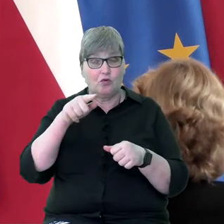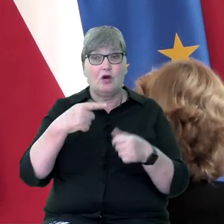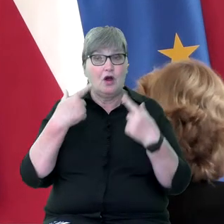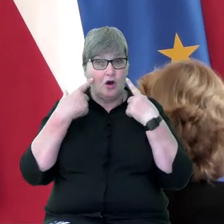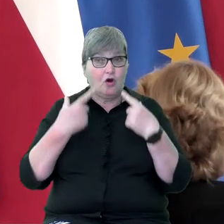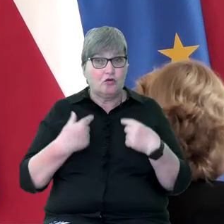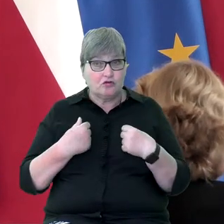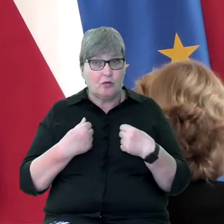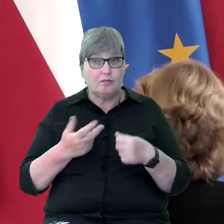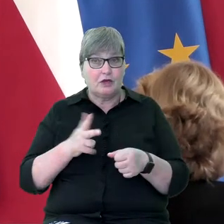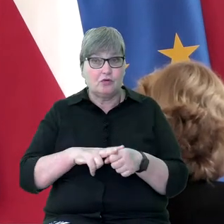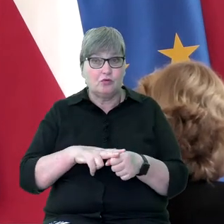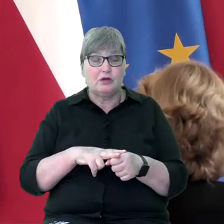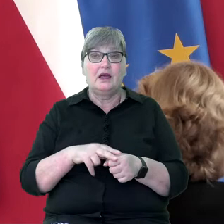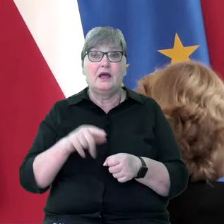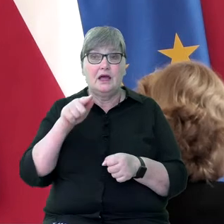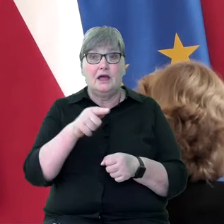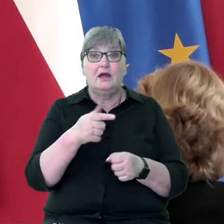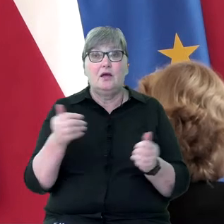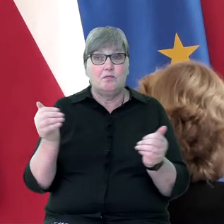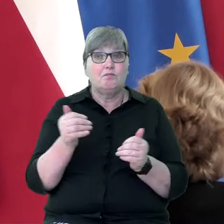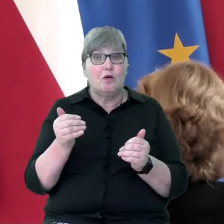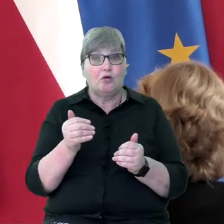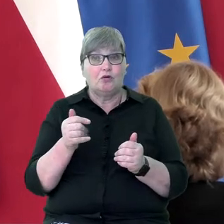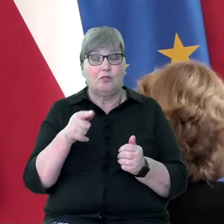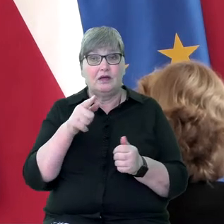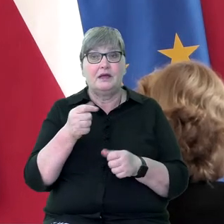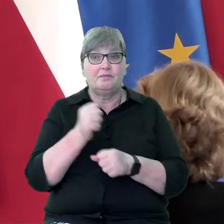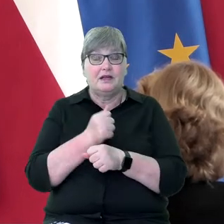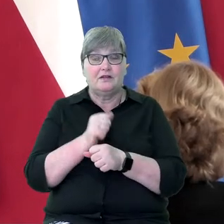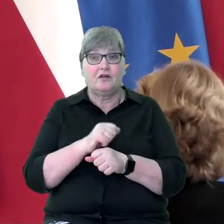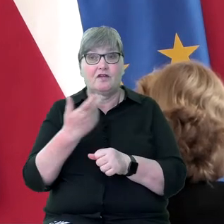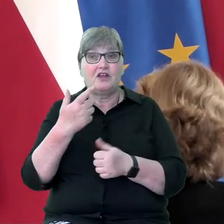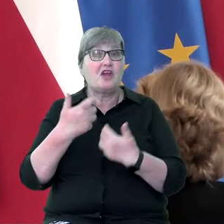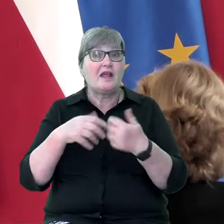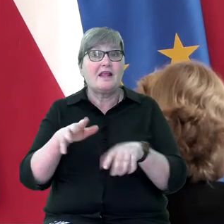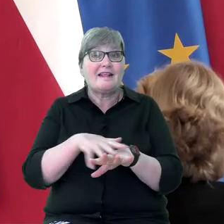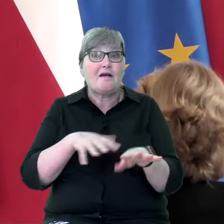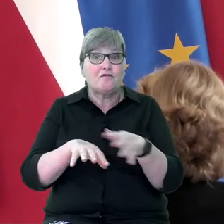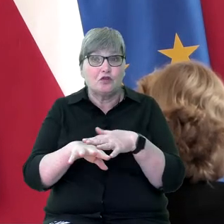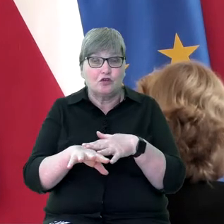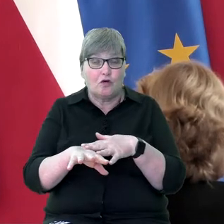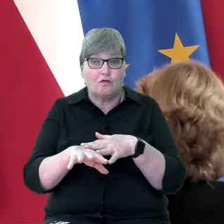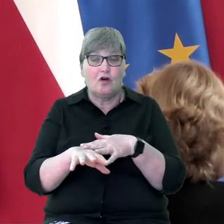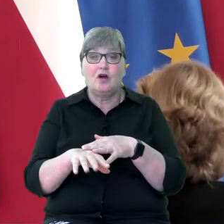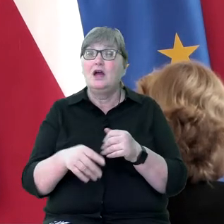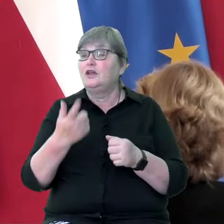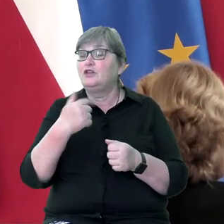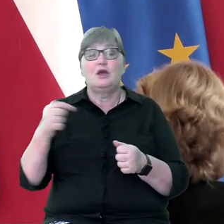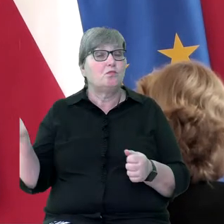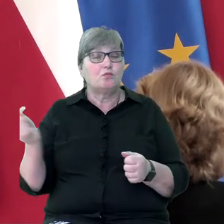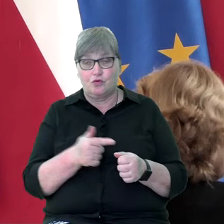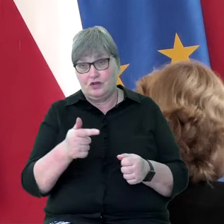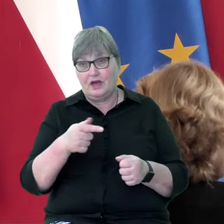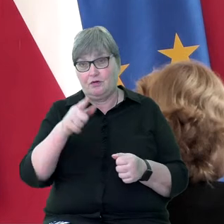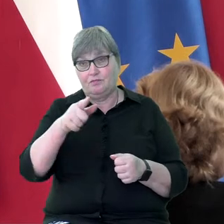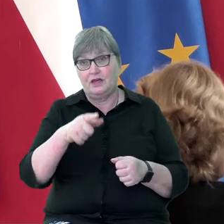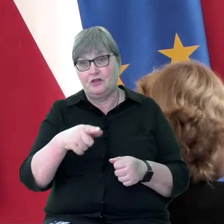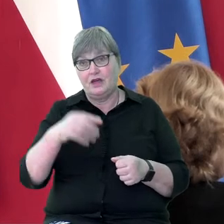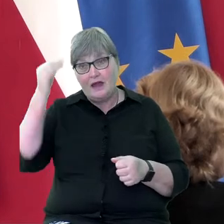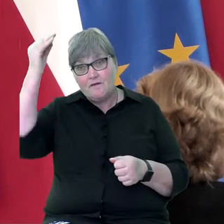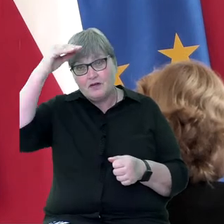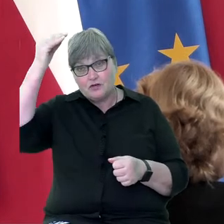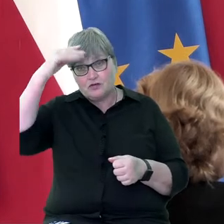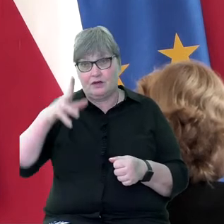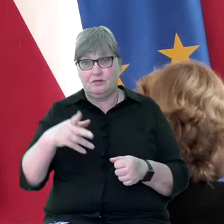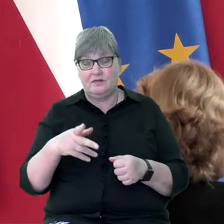nie musiały posiadać wykształcenia średniego. Zgodnie z ustawą kandydat musiał spełniać